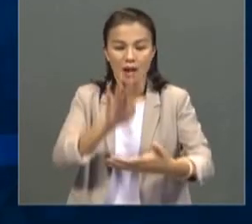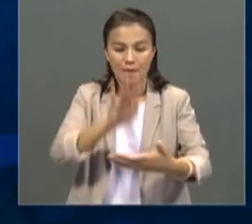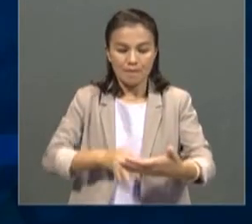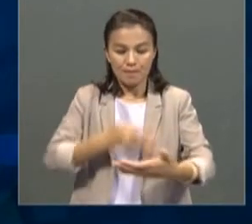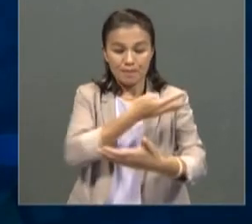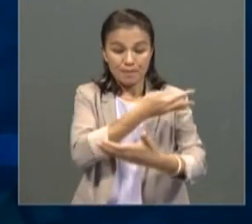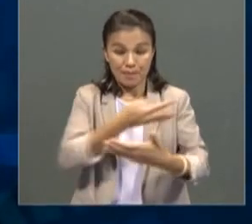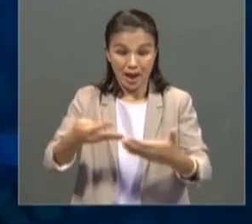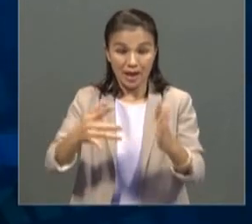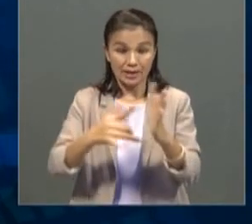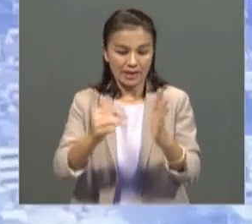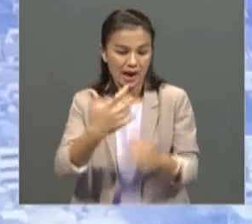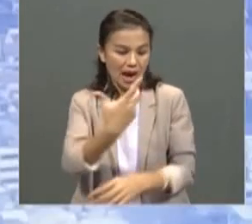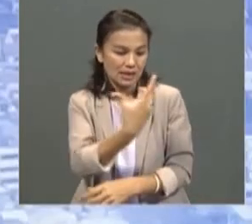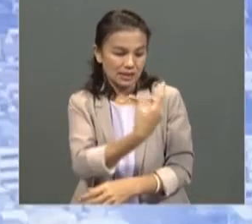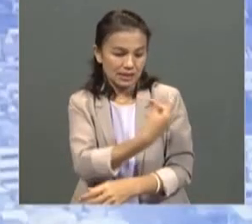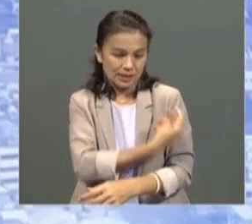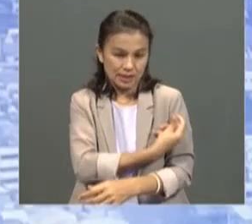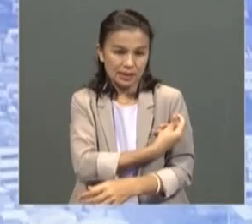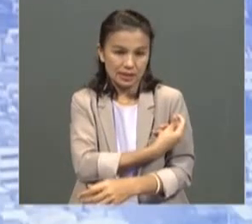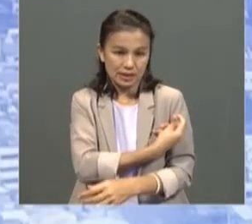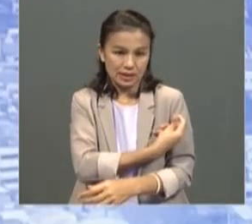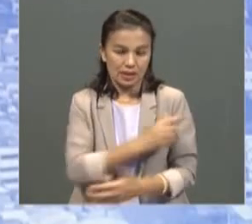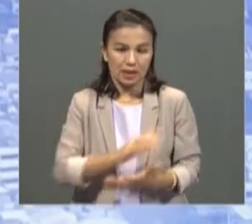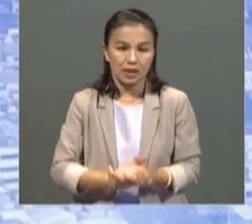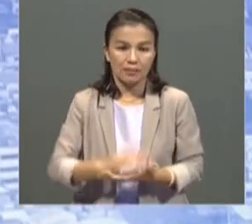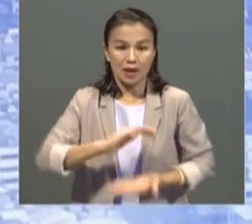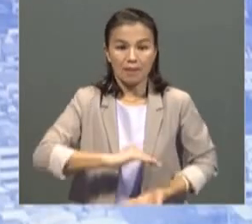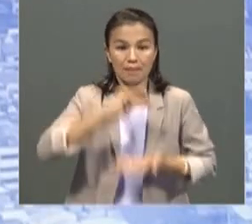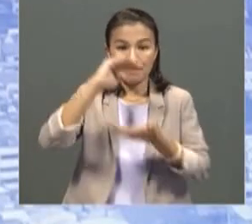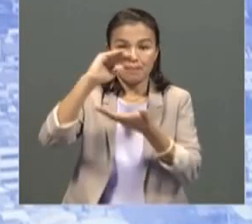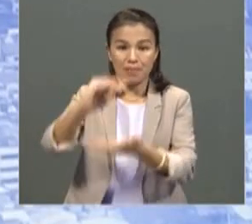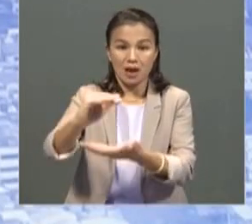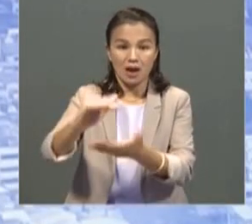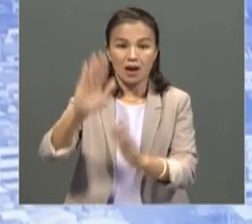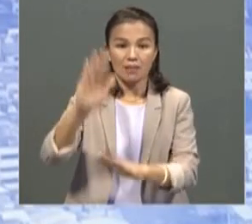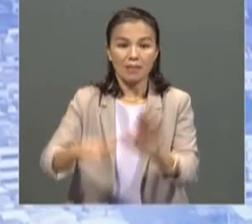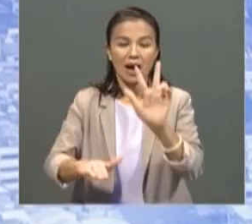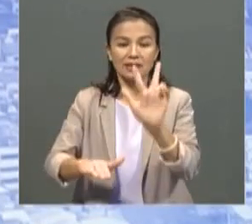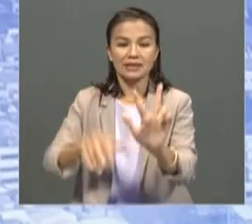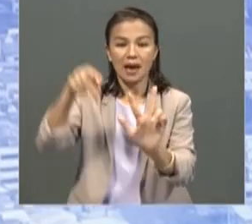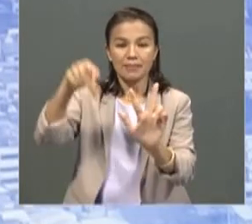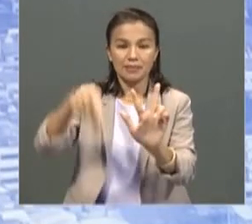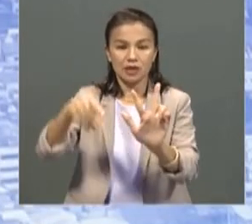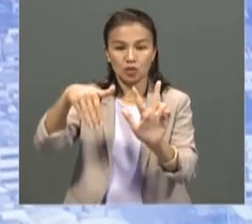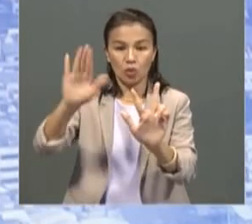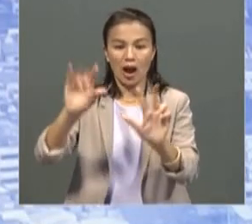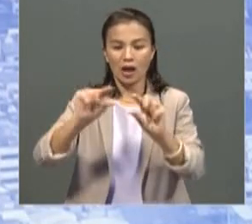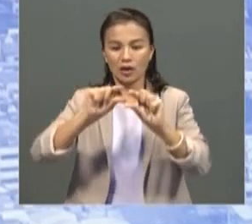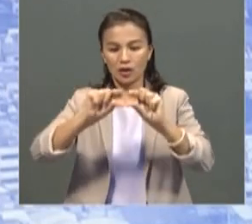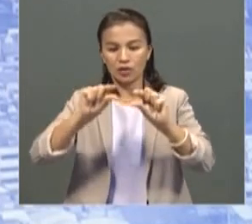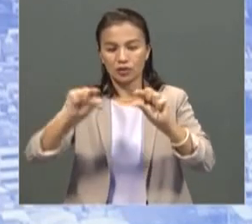နေနဲ့ဈေးဒီကကောက်ွက်ဈေးထိုးသွားပါတယ်ဒီပထမဦးဆုံးကျွန်တော်တို့